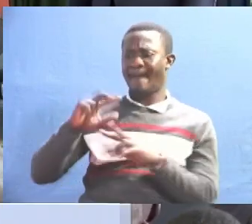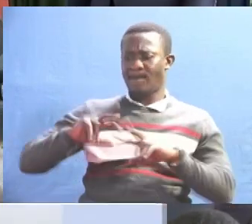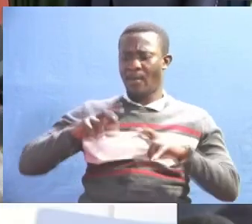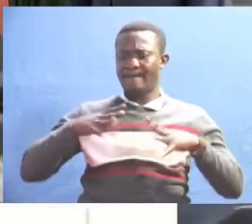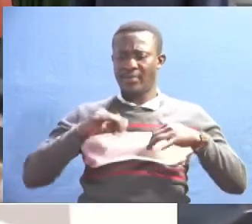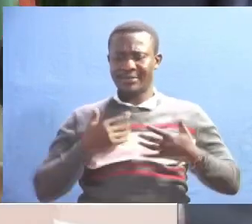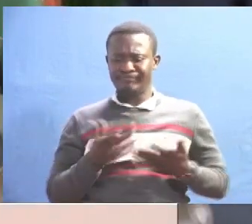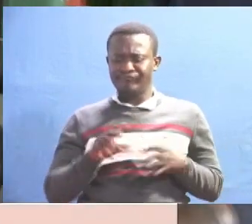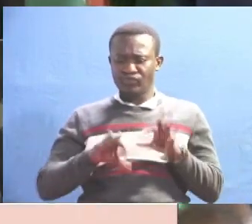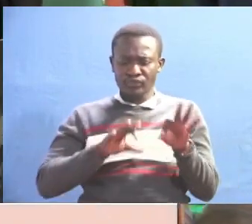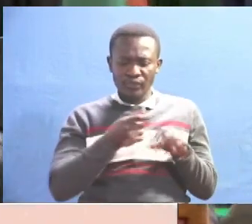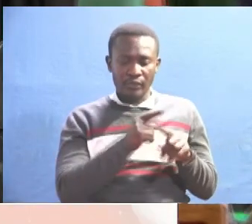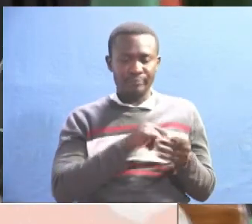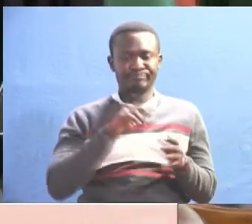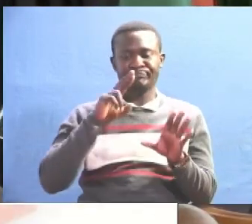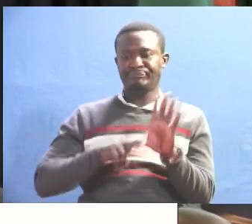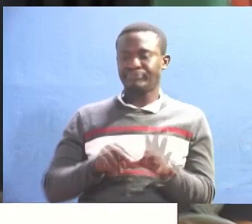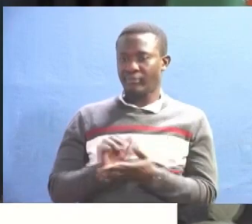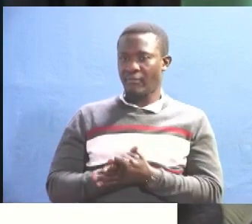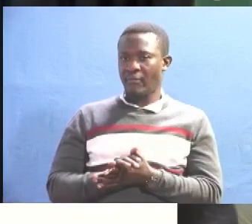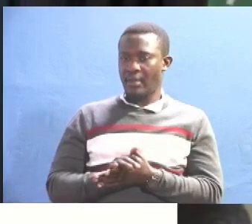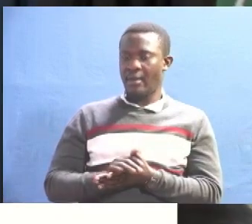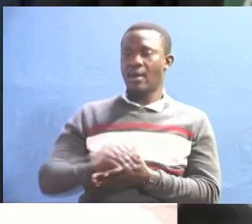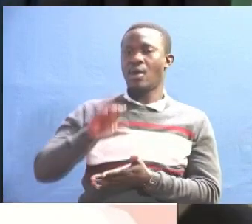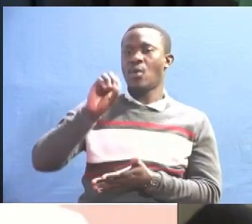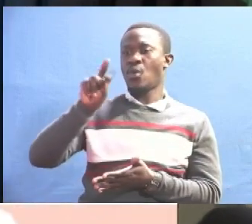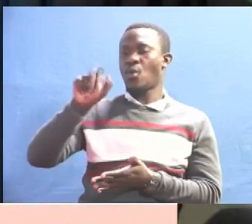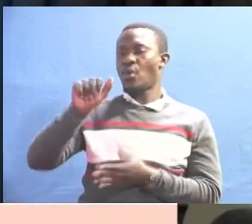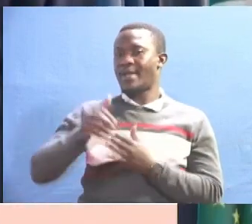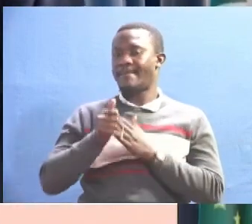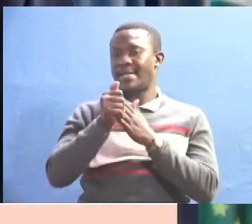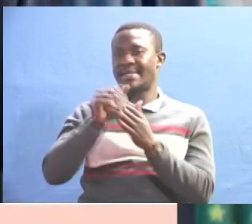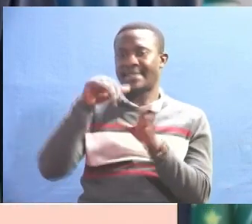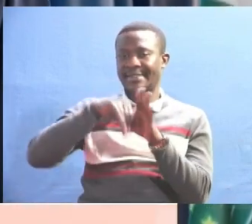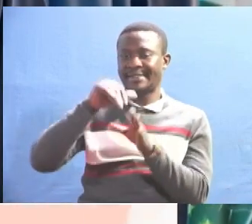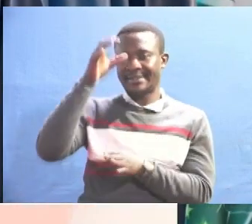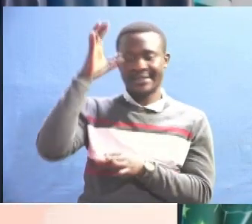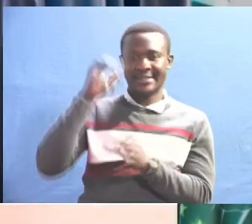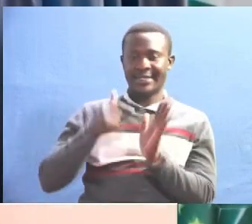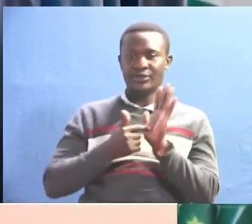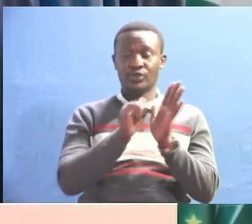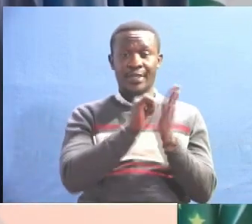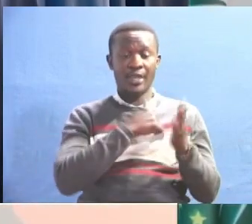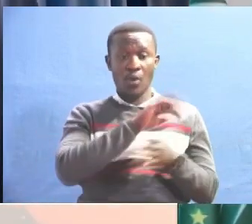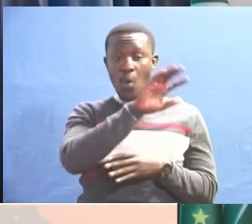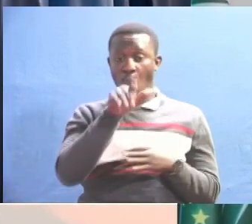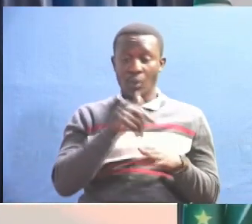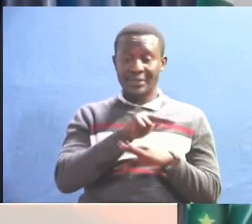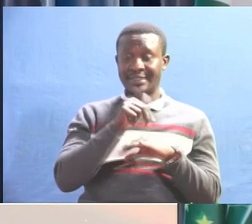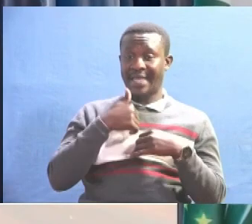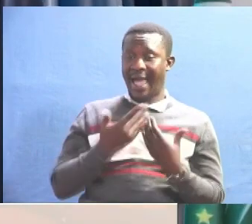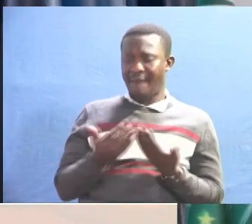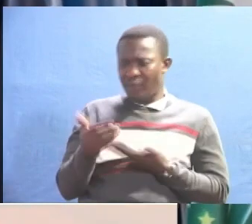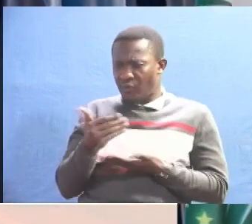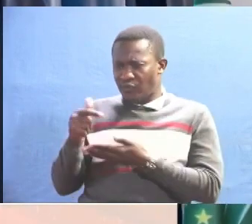wamejitokeza kuwania kiti hicho. Ziara ya kinara wa ODM Raila Odinga nchini China ikiashiria kuwa mataifa hayo yana mchango